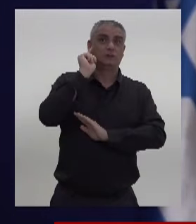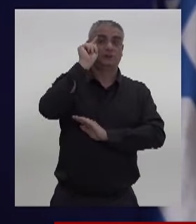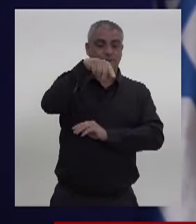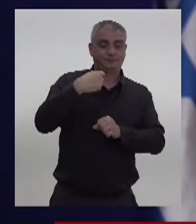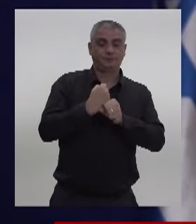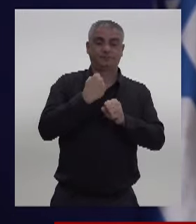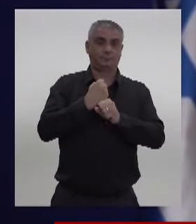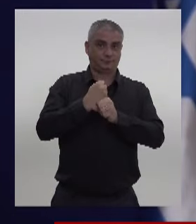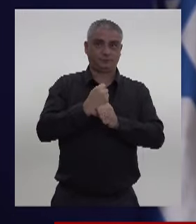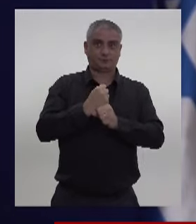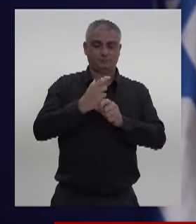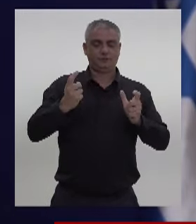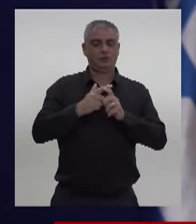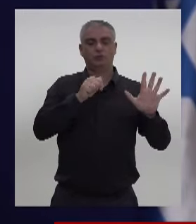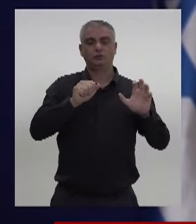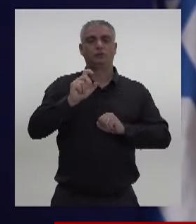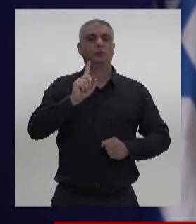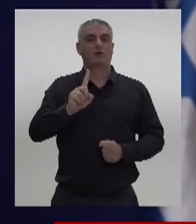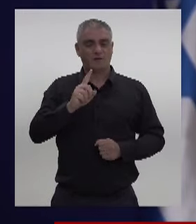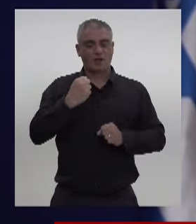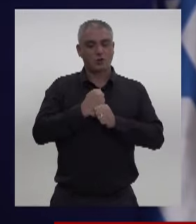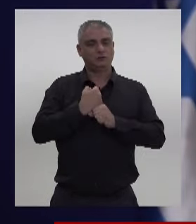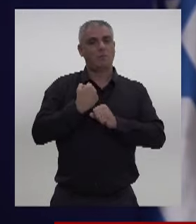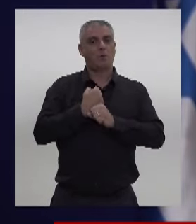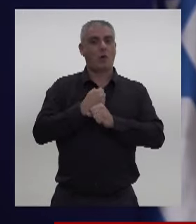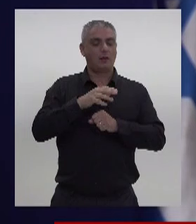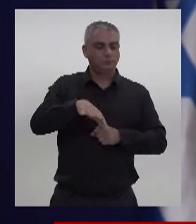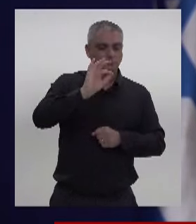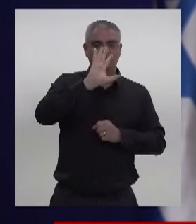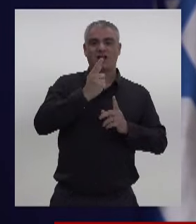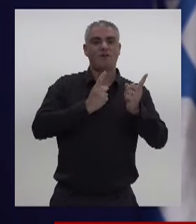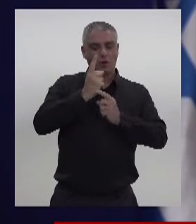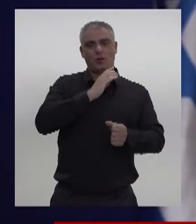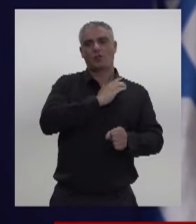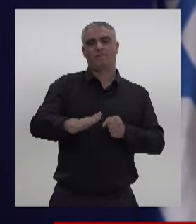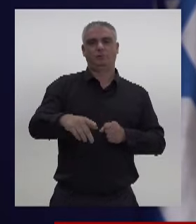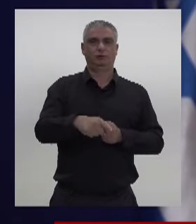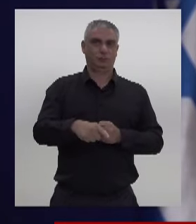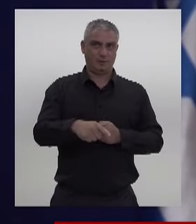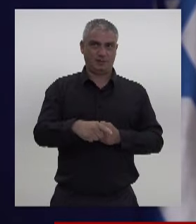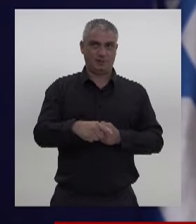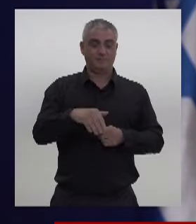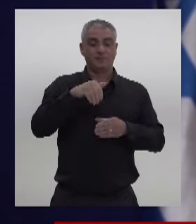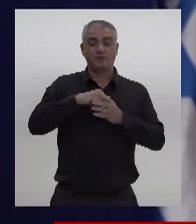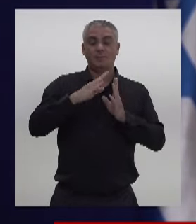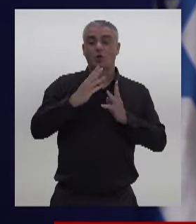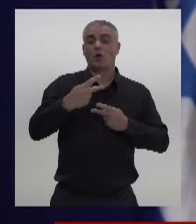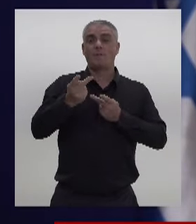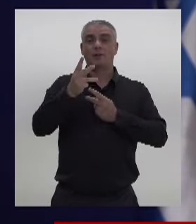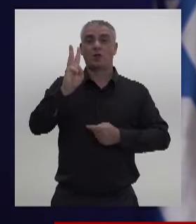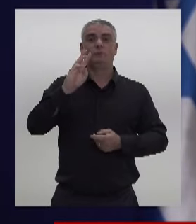לפעולה גדוד ש 601 מבצע פעולה מאתר את הרקטות ומשמיד אותם בבית החולים